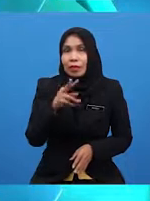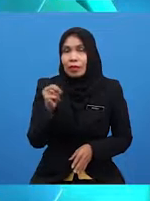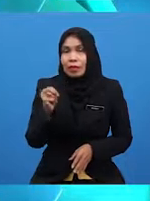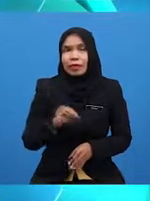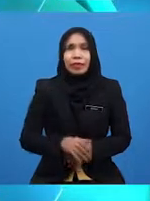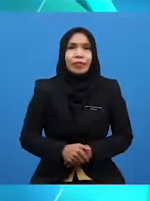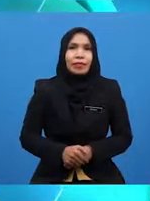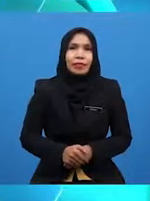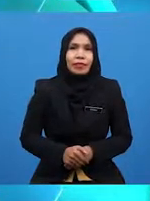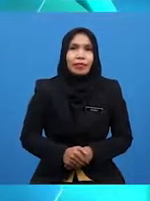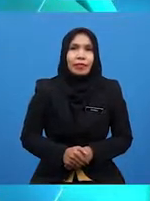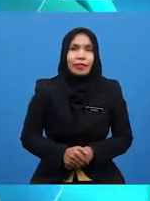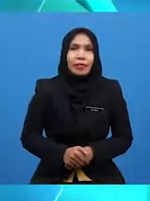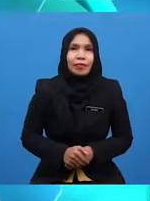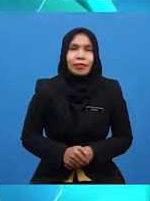yang dikehendaki.